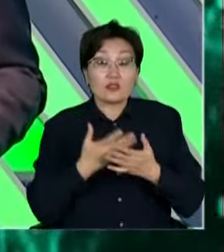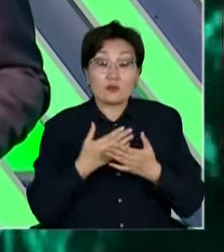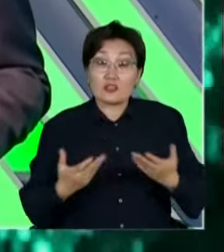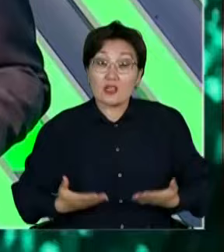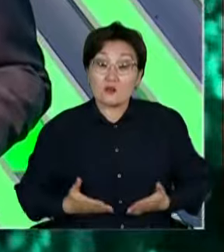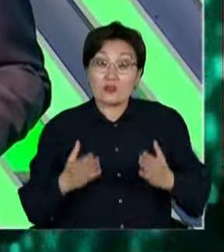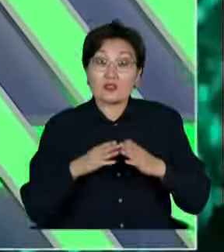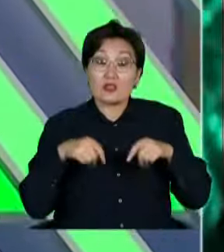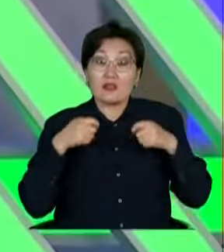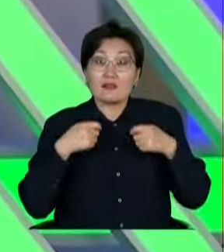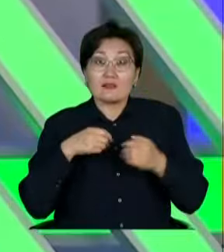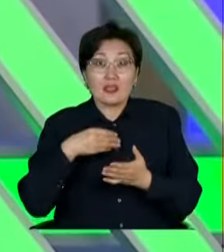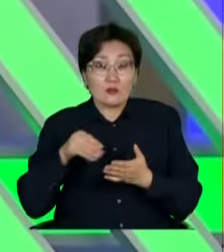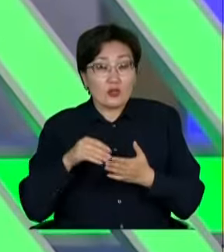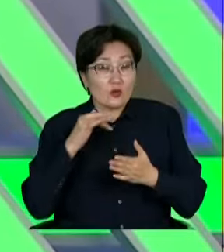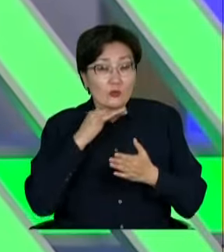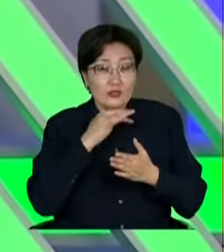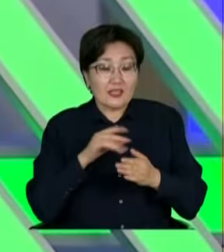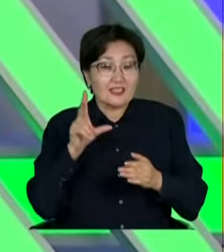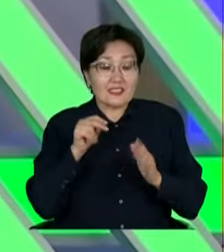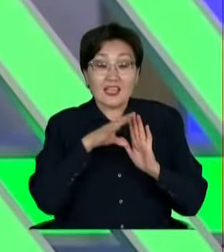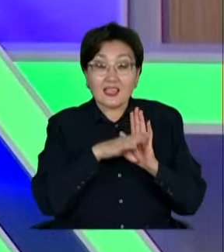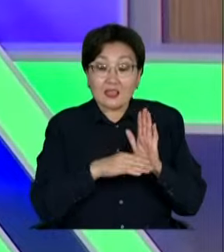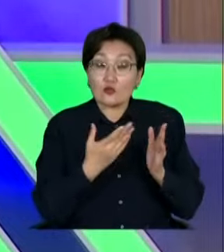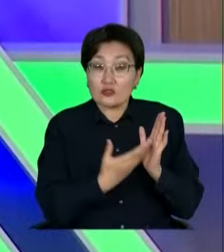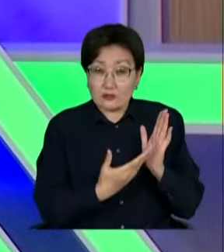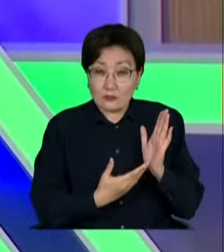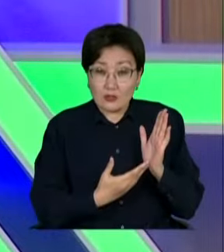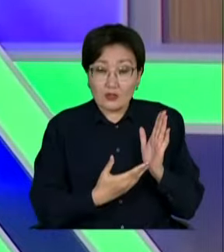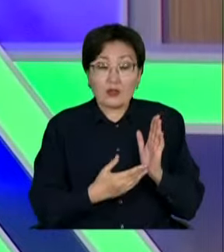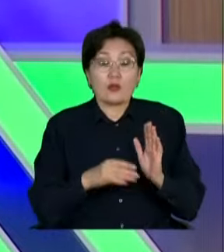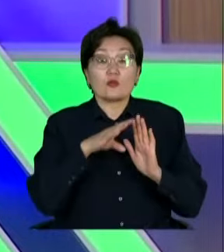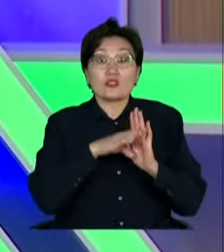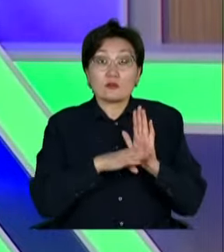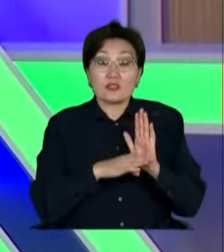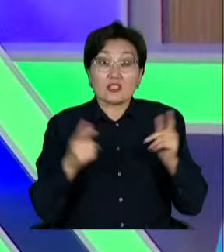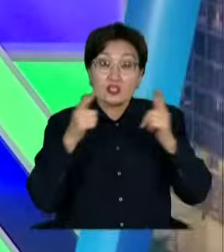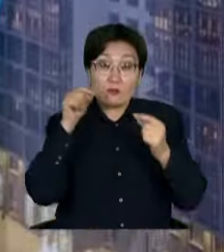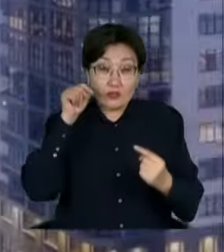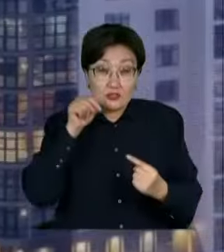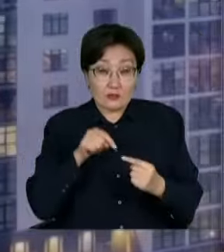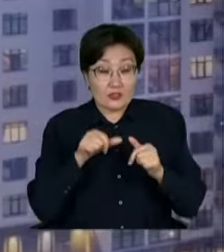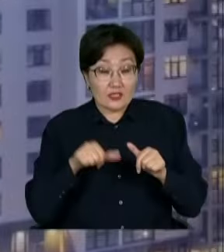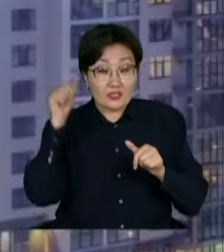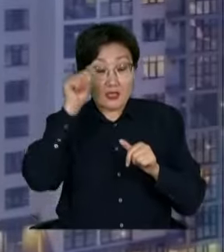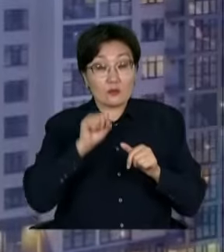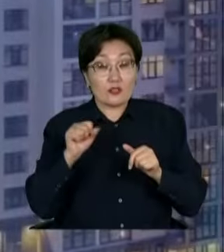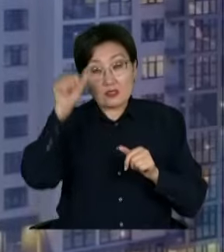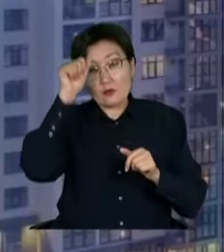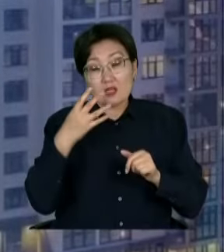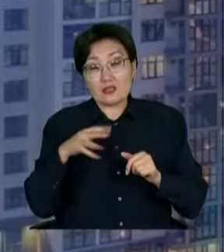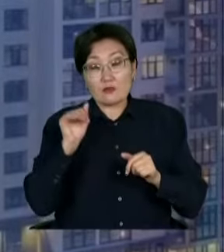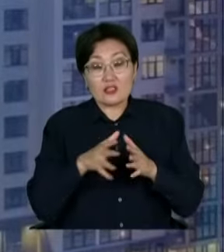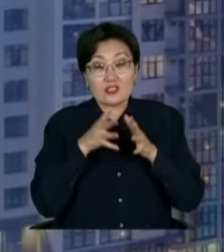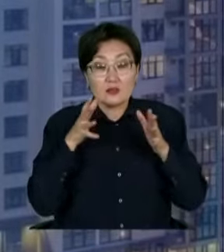үй нарығында сұраныс көп. Оған сандар дәлел болады. Ұлттық статистика бюросының мәліметінше, бұл тамыз айында 40